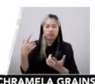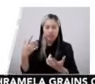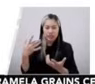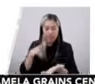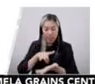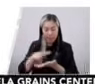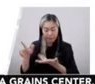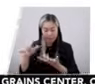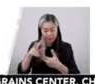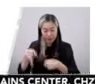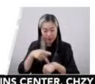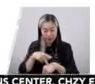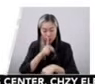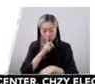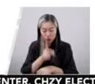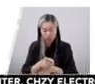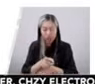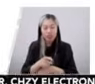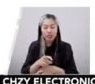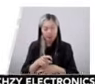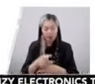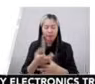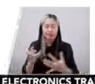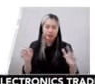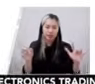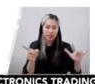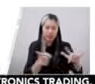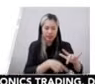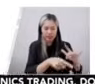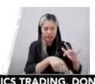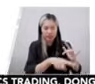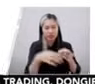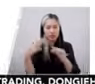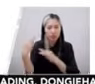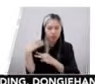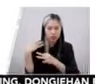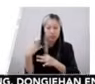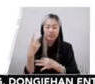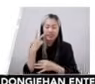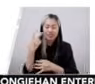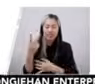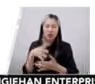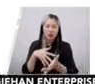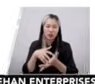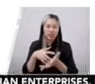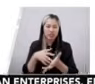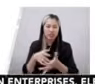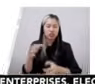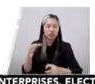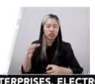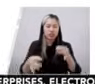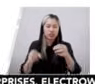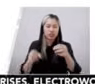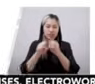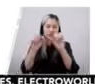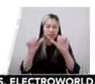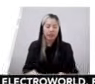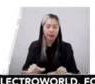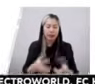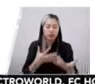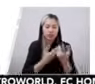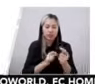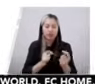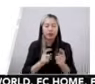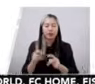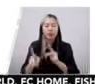nalantad ang korupsyon na nagpapahina sa justice system at sumisira sa tiwala ng publiko. May malalim na imbestigasyon na raw